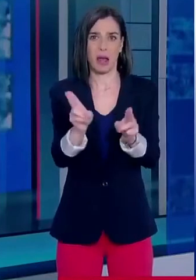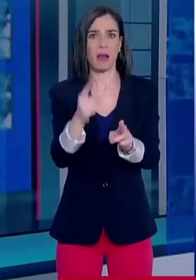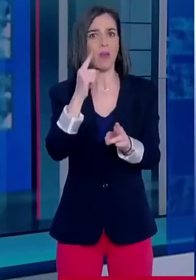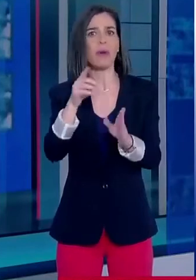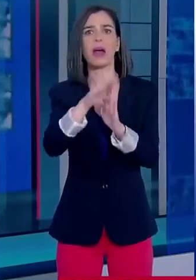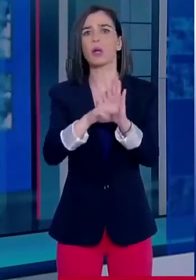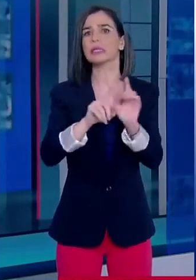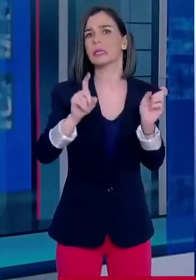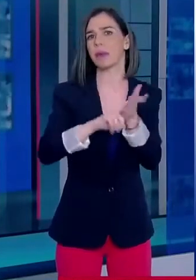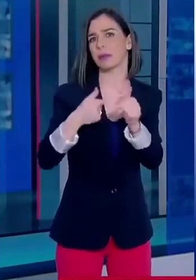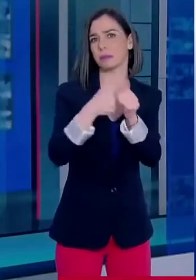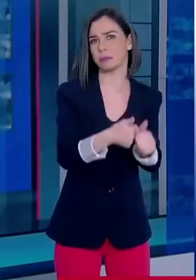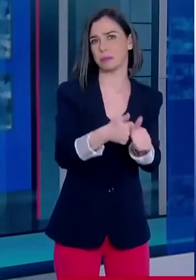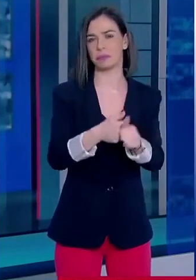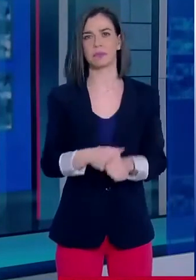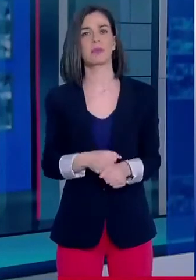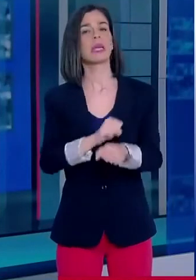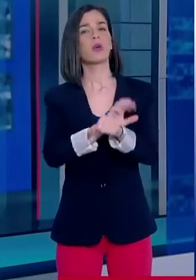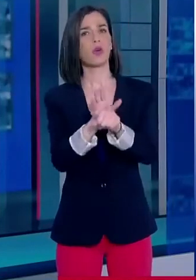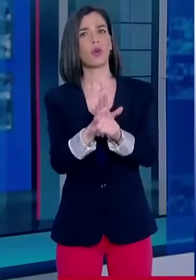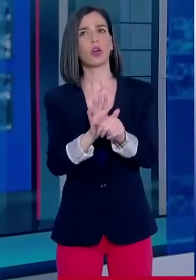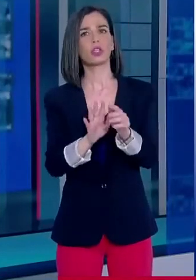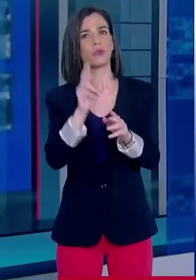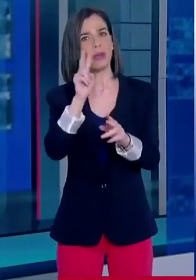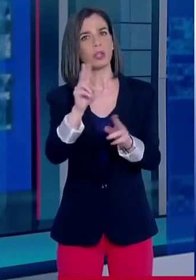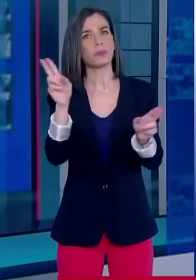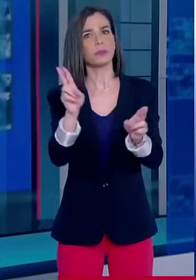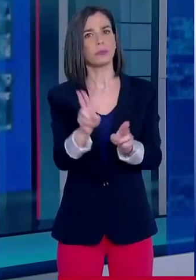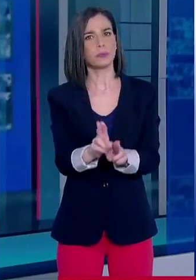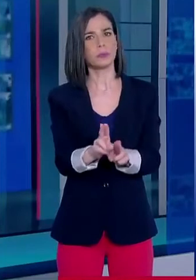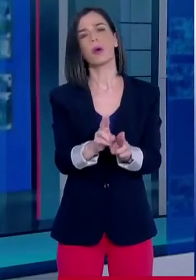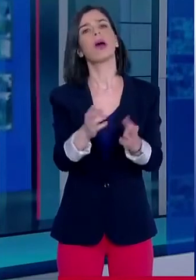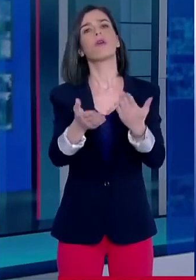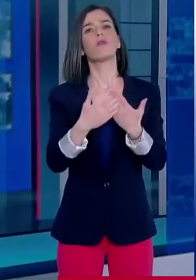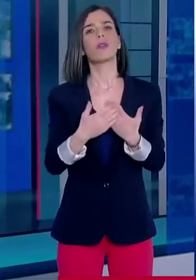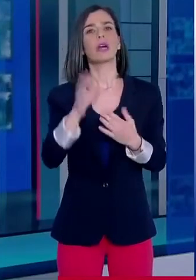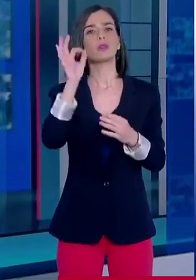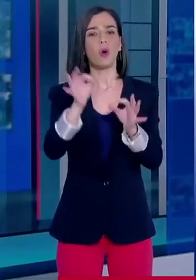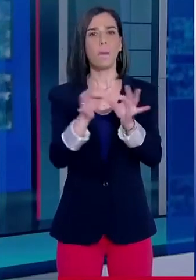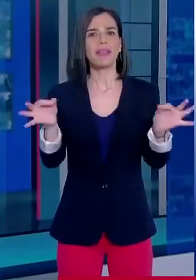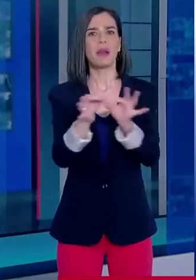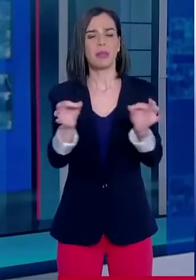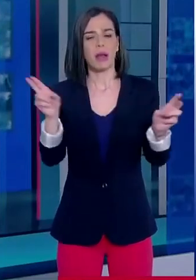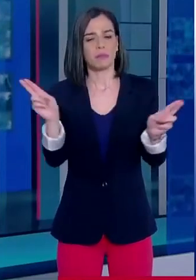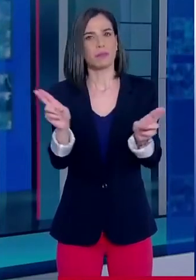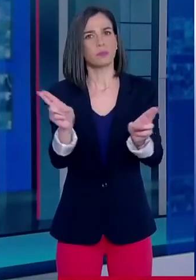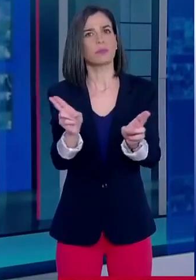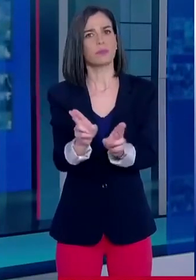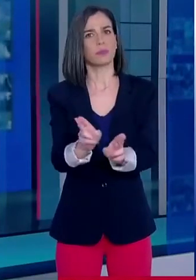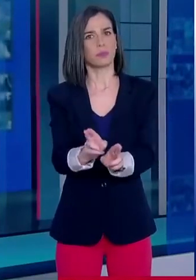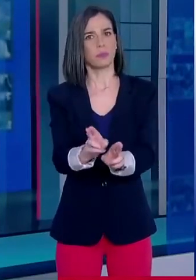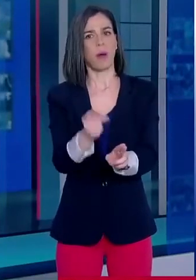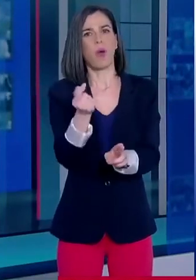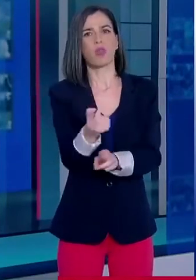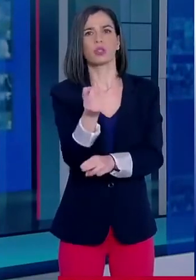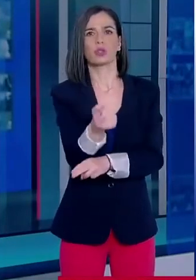Η καλύτερη καταγραφή της πορείας του ιού θα συμβάλλει στη βελτίωση των χειρισμών μας κατά τη σταδιακή άρση των μέτρων, η οποία, όπως αναγνωρίζετε από